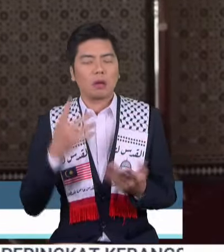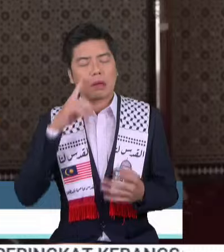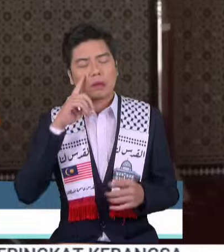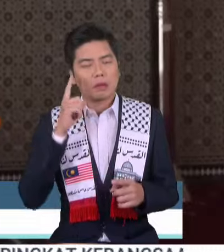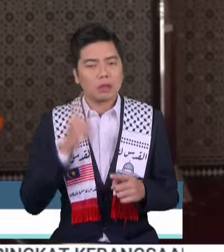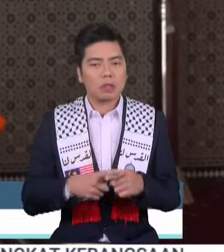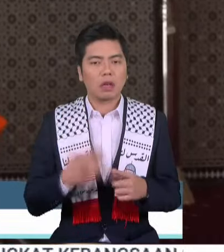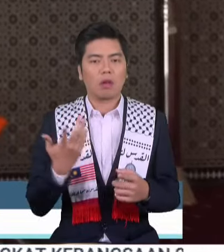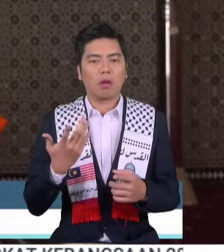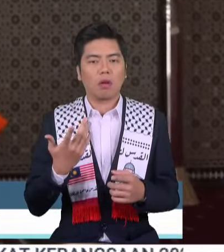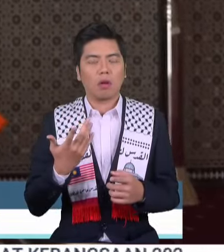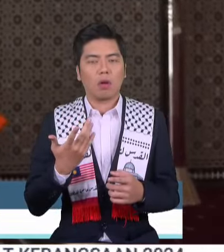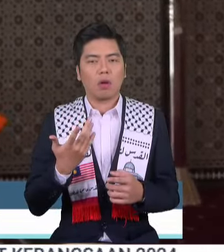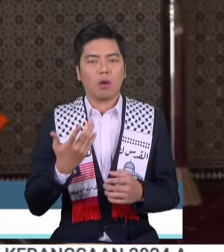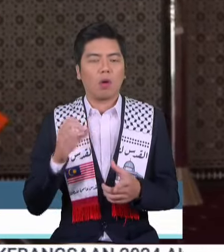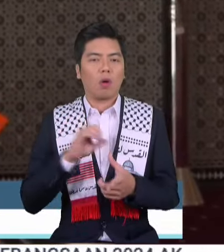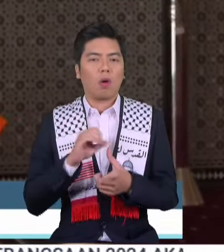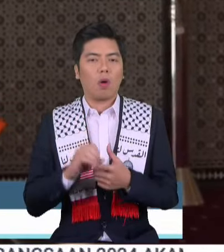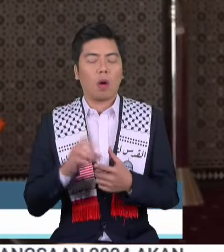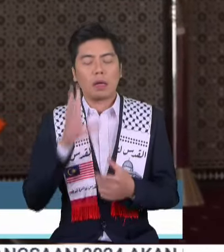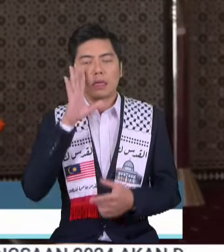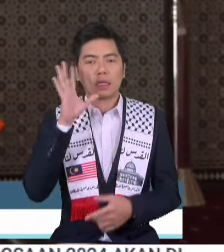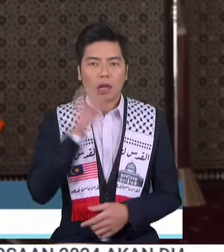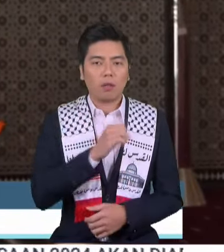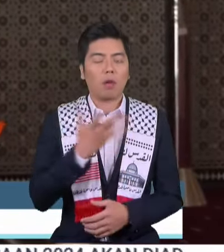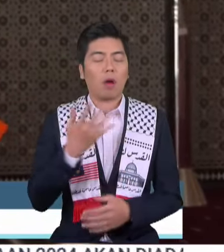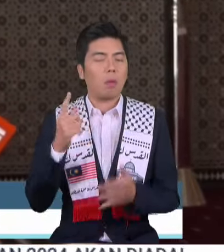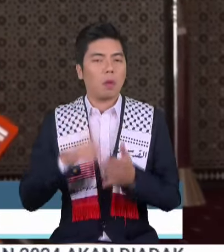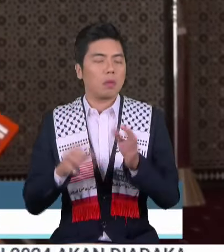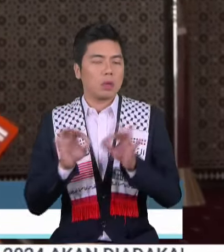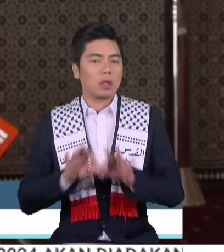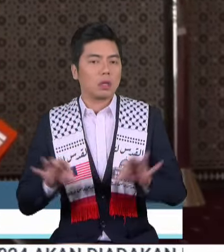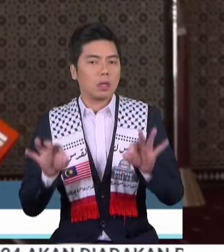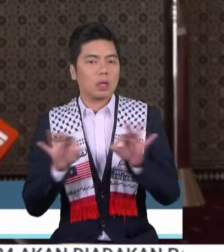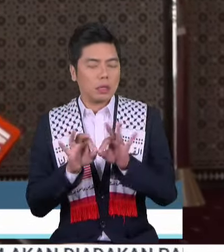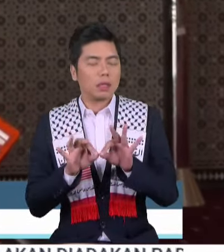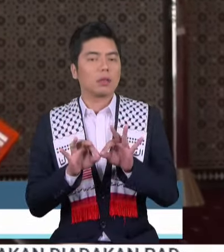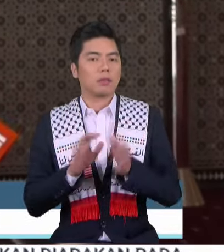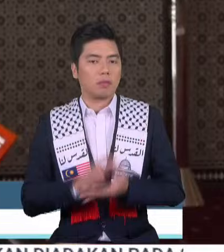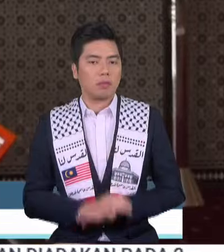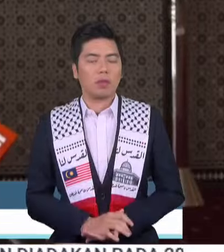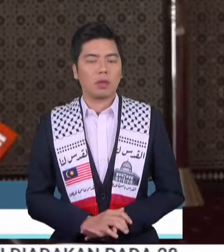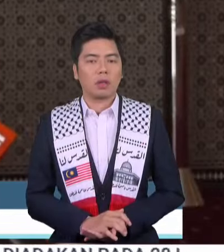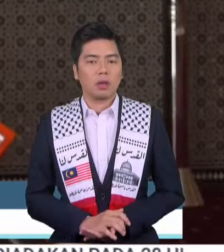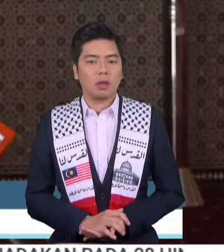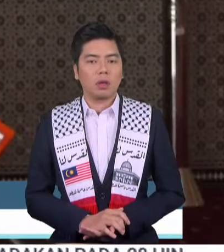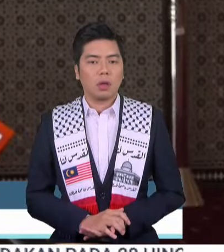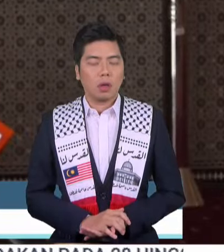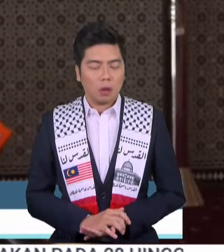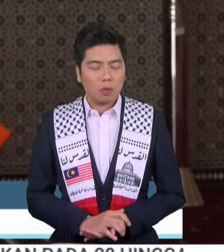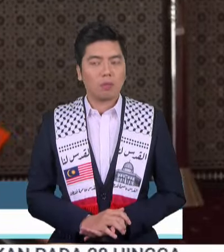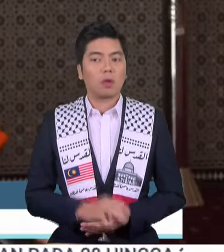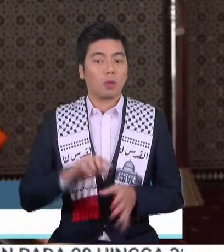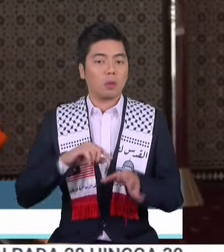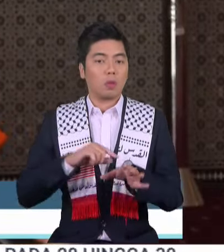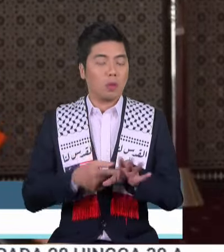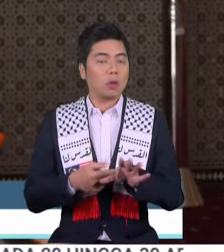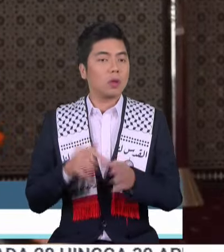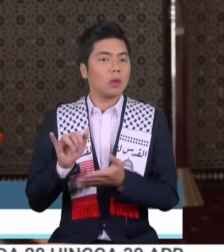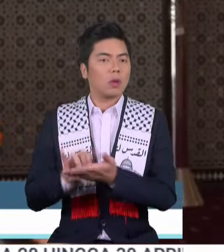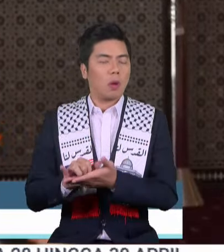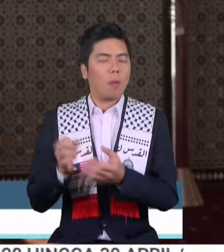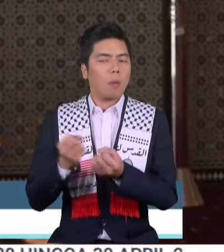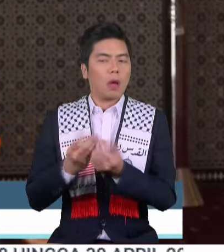kecuaian terlalu ambil ringan perkara yang penting daripada pandangan beliau. Jadi daripada situ memang